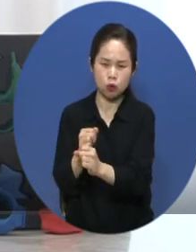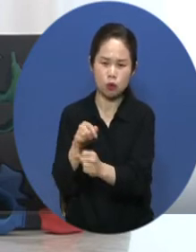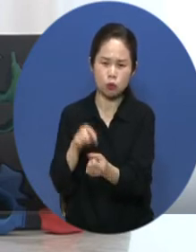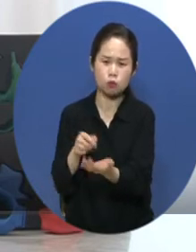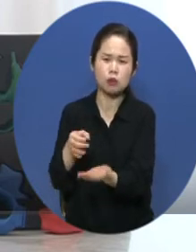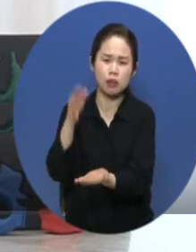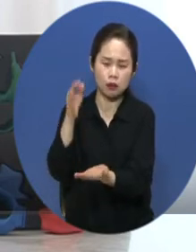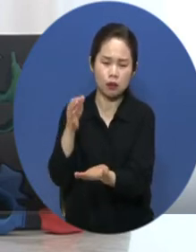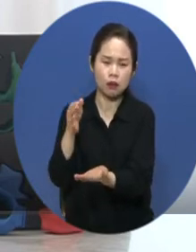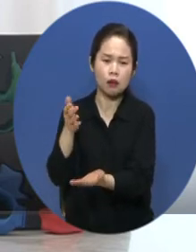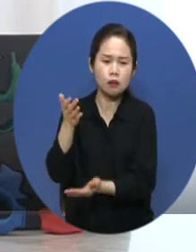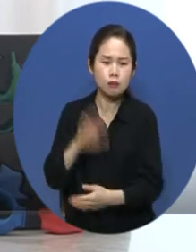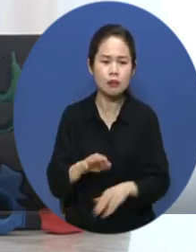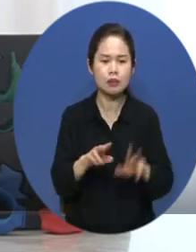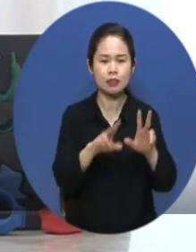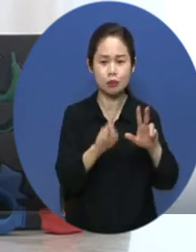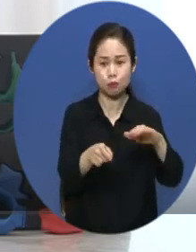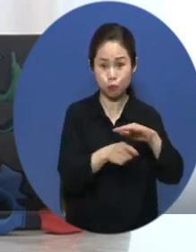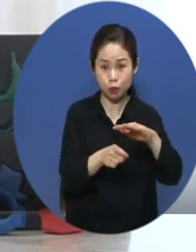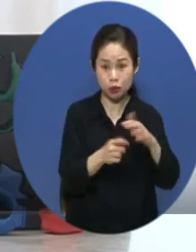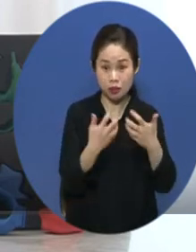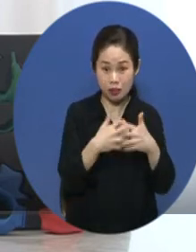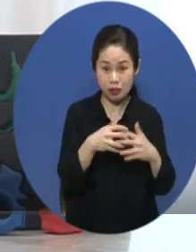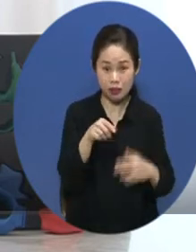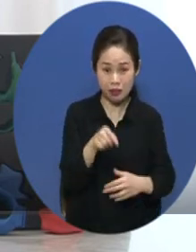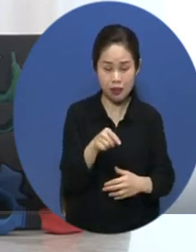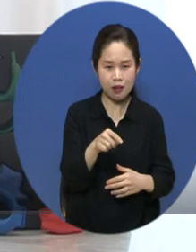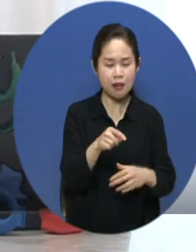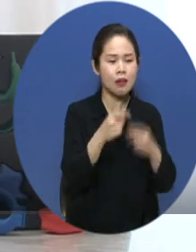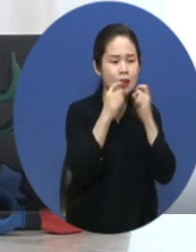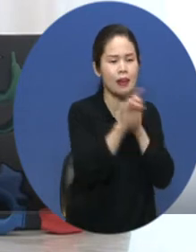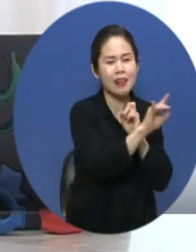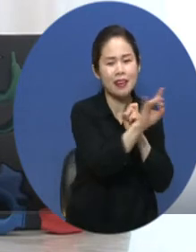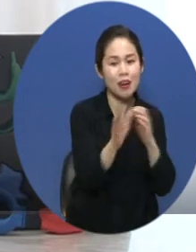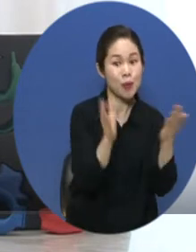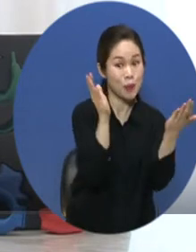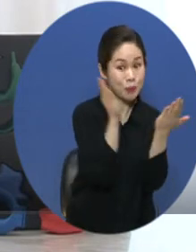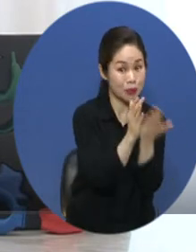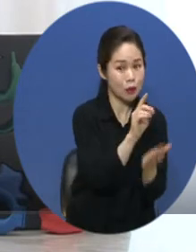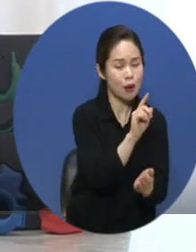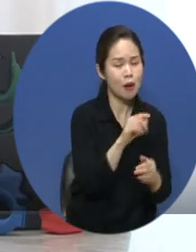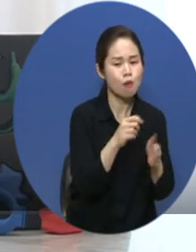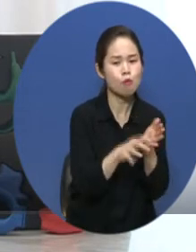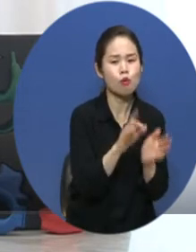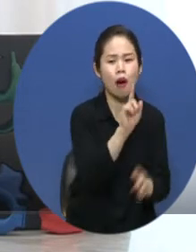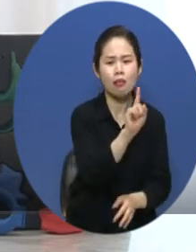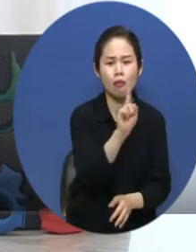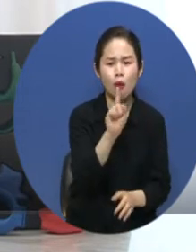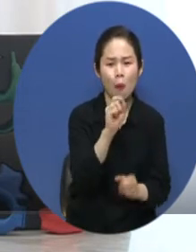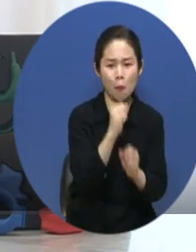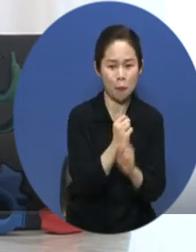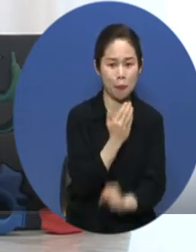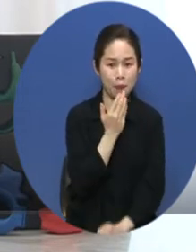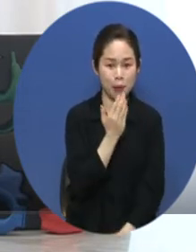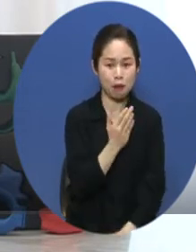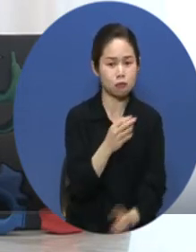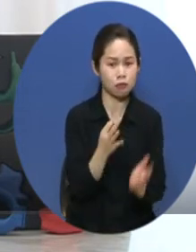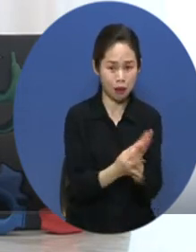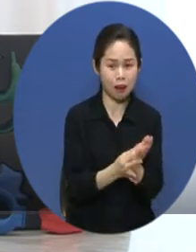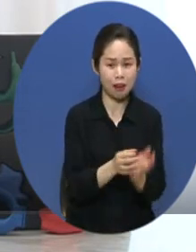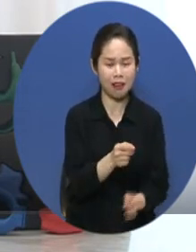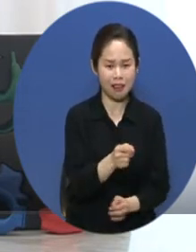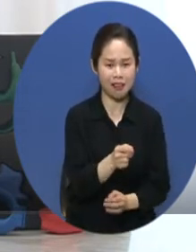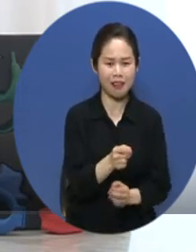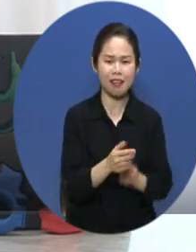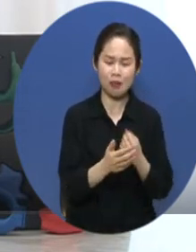명한테 맞는 제품을 생산할 수 있는 최적의 어떤 조건을 가져왔기 때문에 저희가 3D 프린터는 그런 양산의